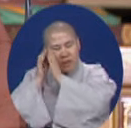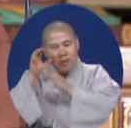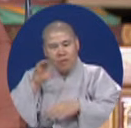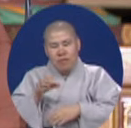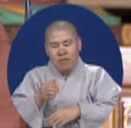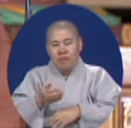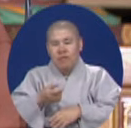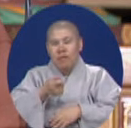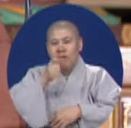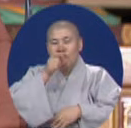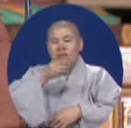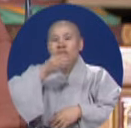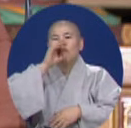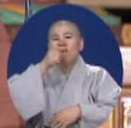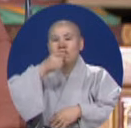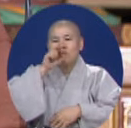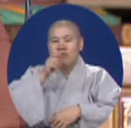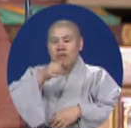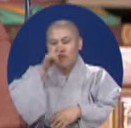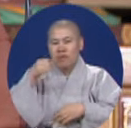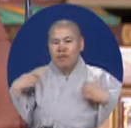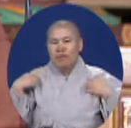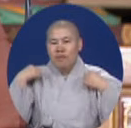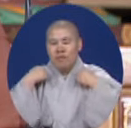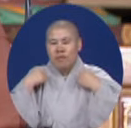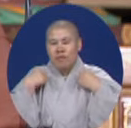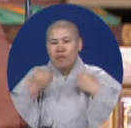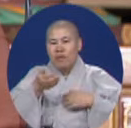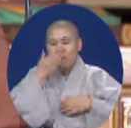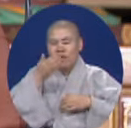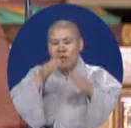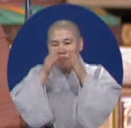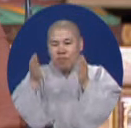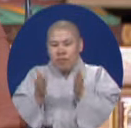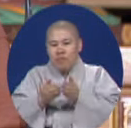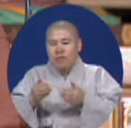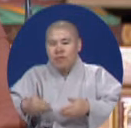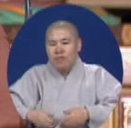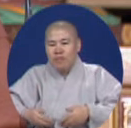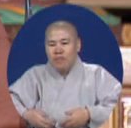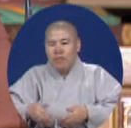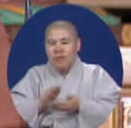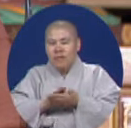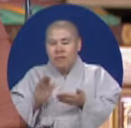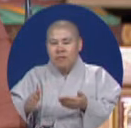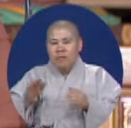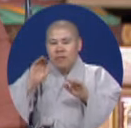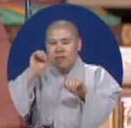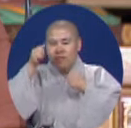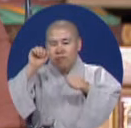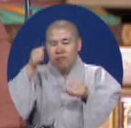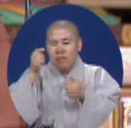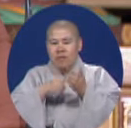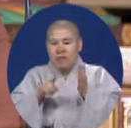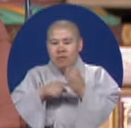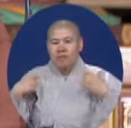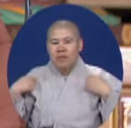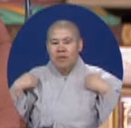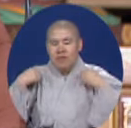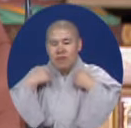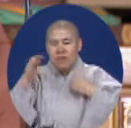물도 있어야 되고 옷도 있어야 되고 밥도 있어야 되고 있잖아요. 그러면 춤추기 위해서 옷 입어야